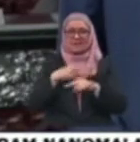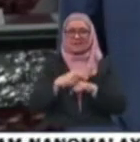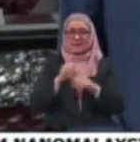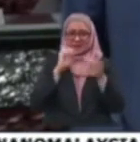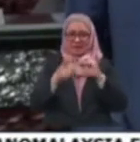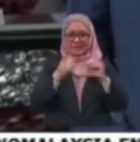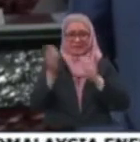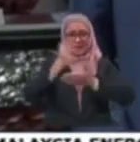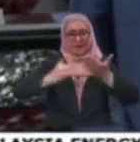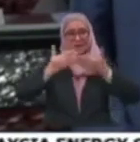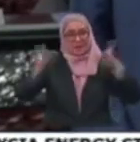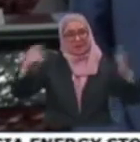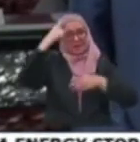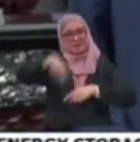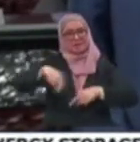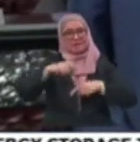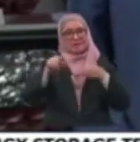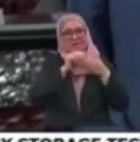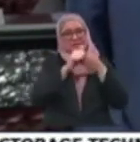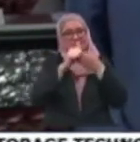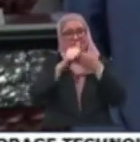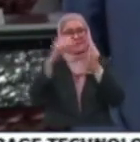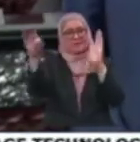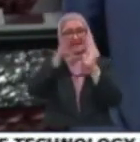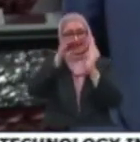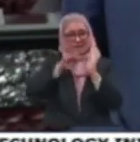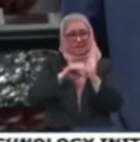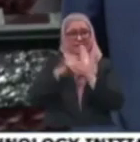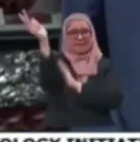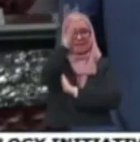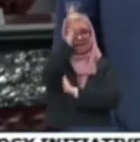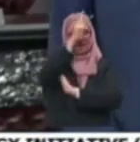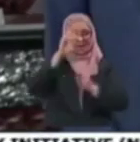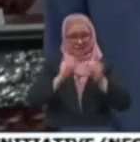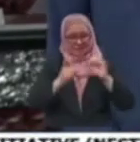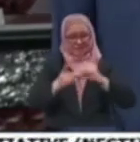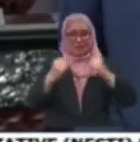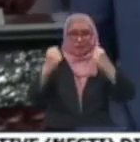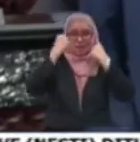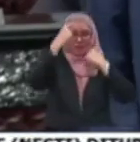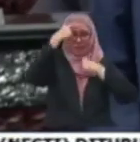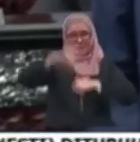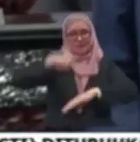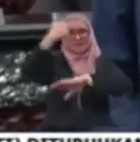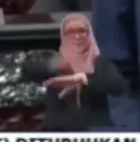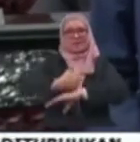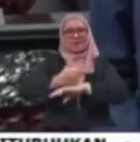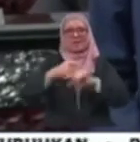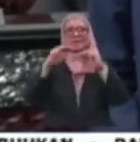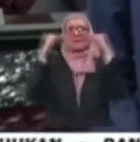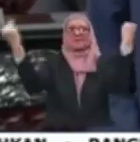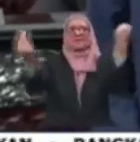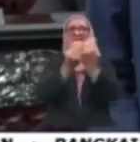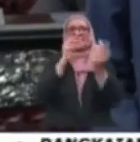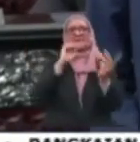bagi memacu agenda kerajaan digital yang mampan ke arah membentuk masyarakat digital.